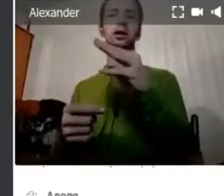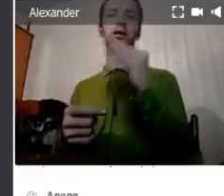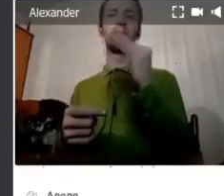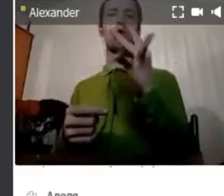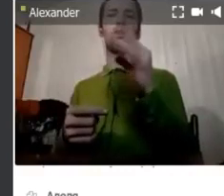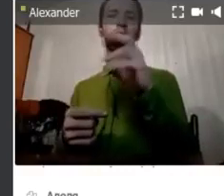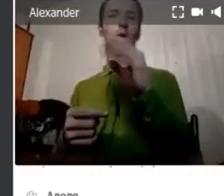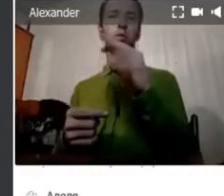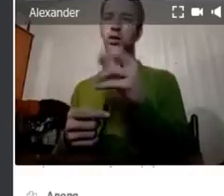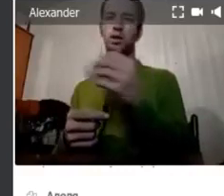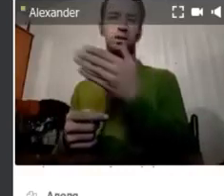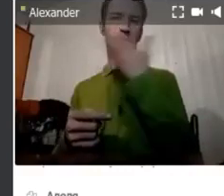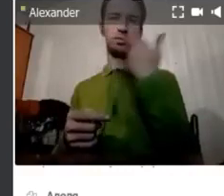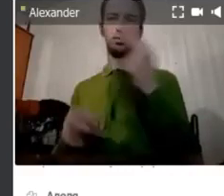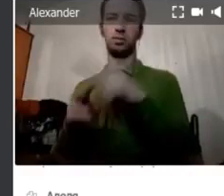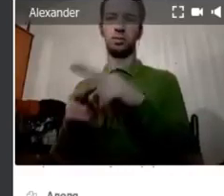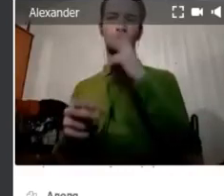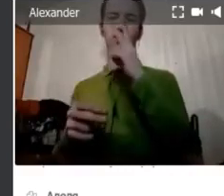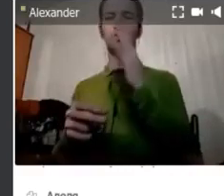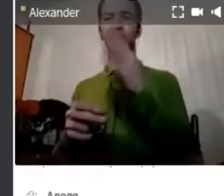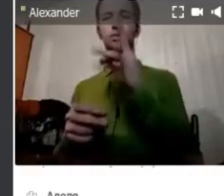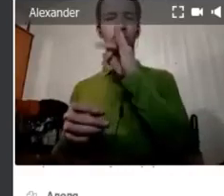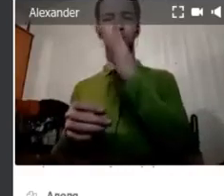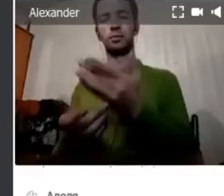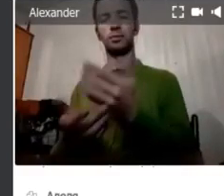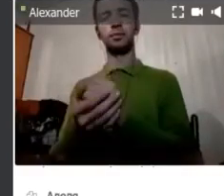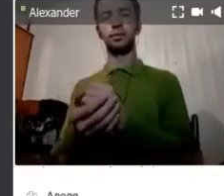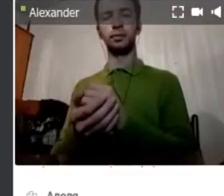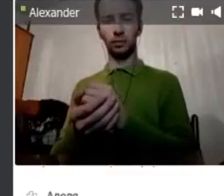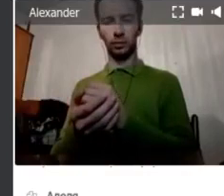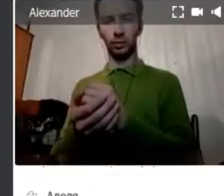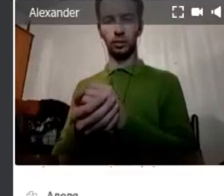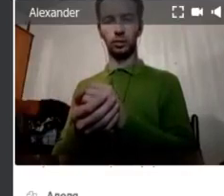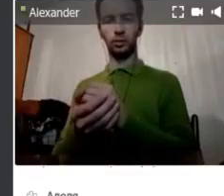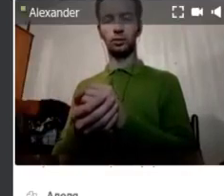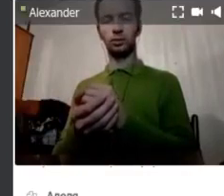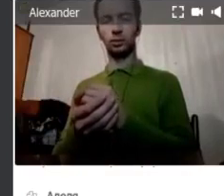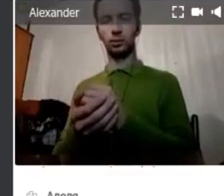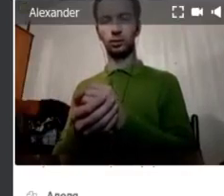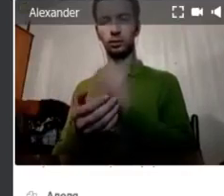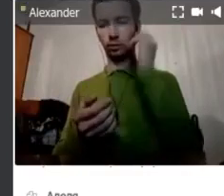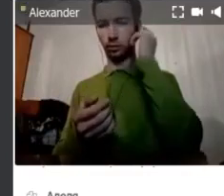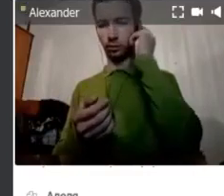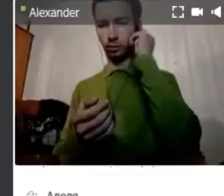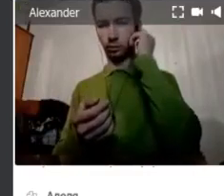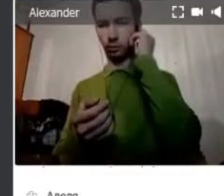Нью-Йорка, United States. Так, давайте поздравим партнера из Узбекистана,